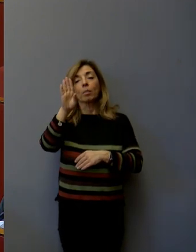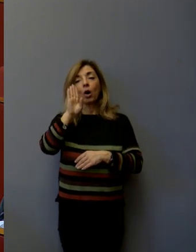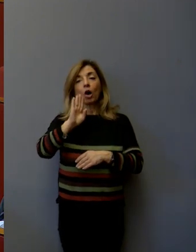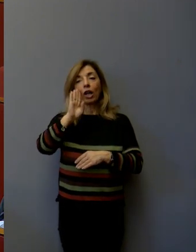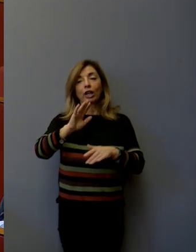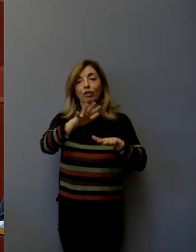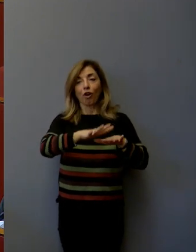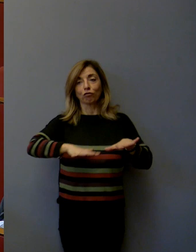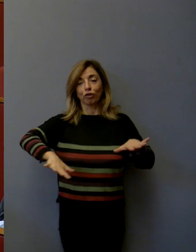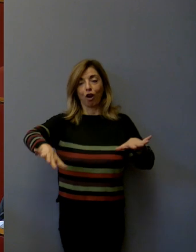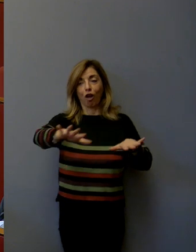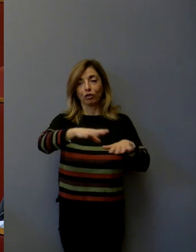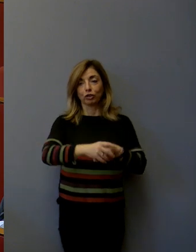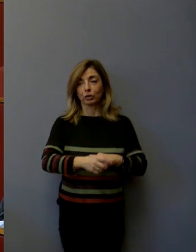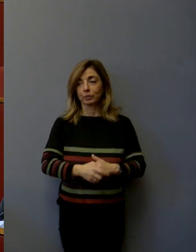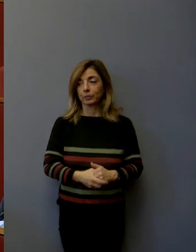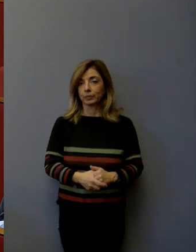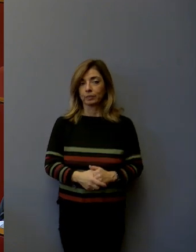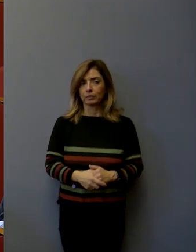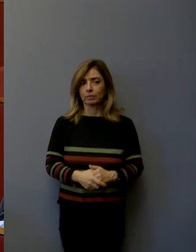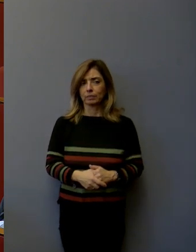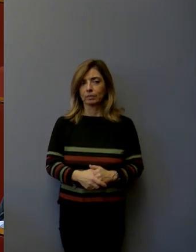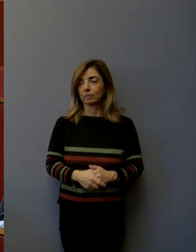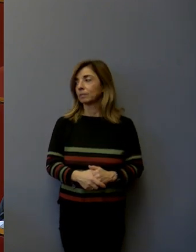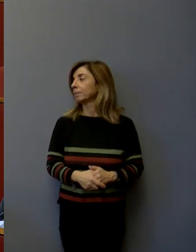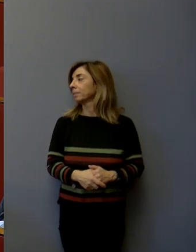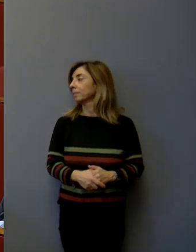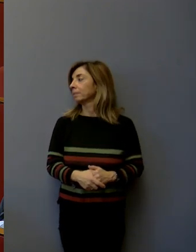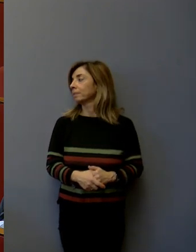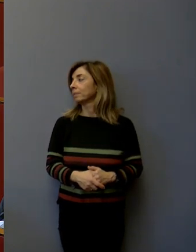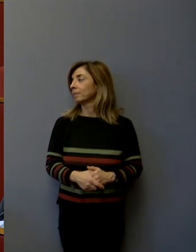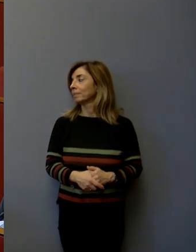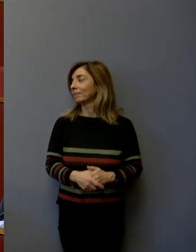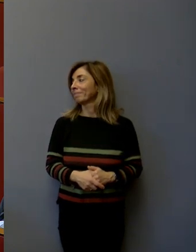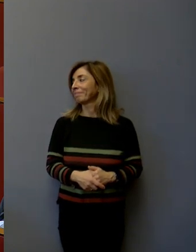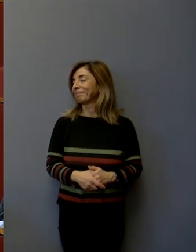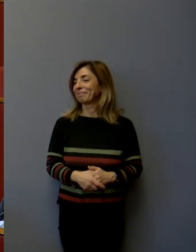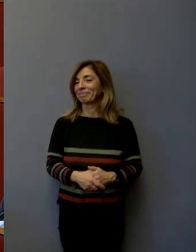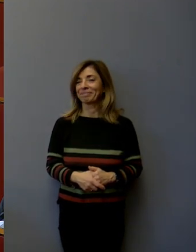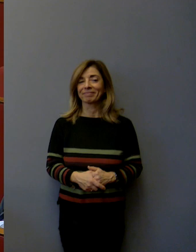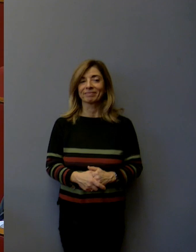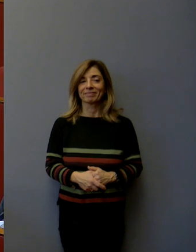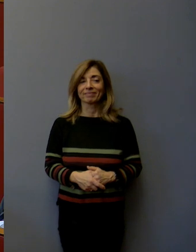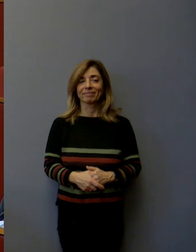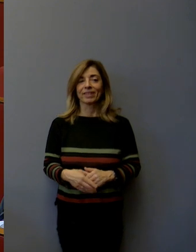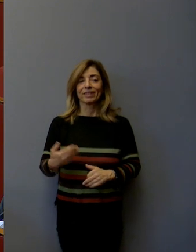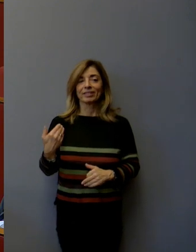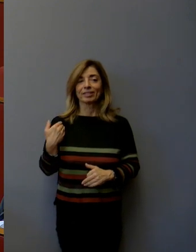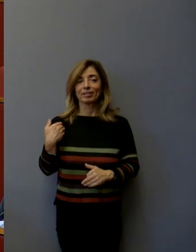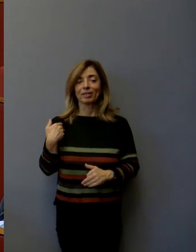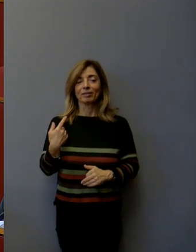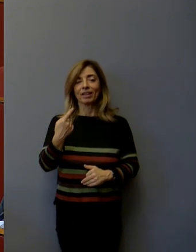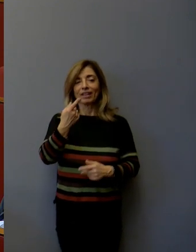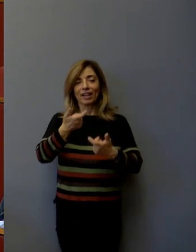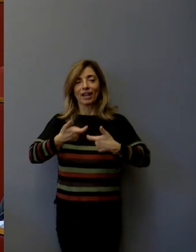Allora abbiamo affrontato in una apposita commissione e il tema